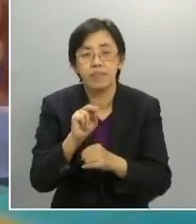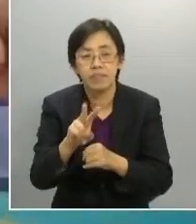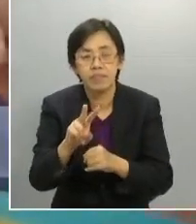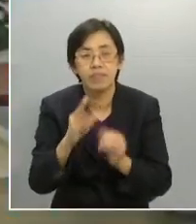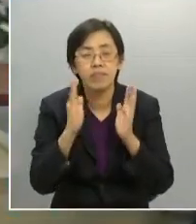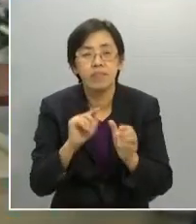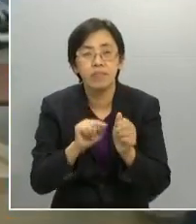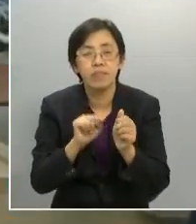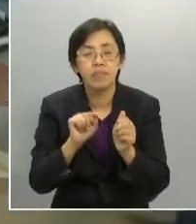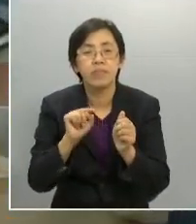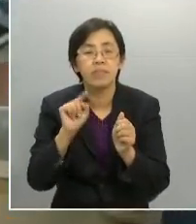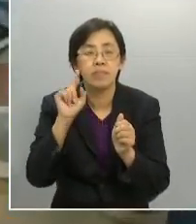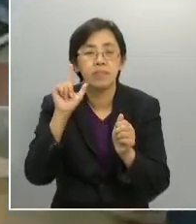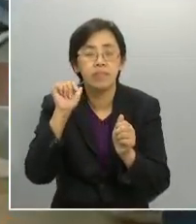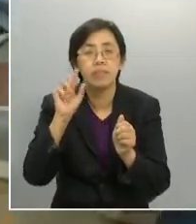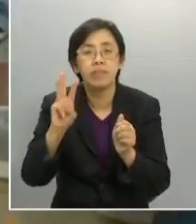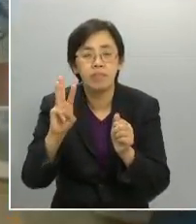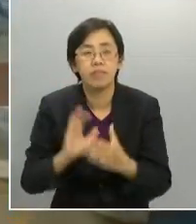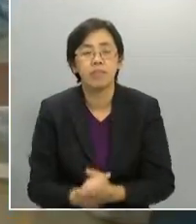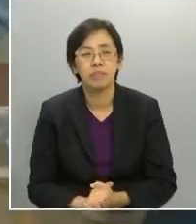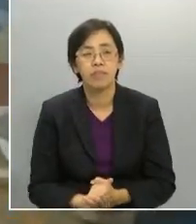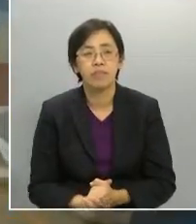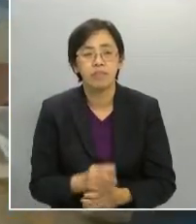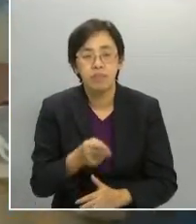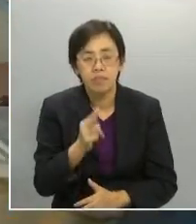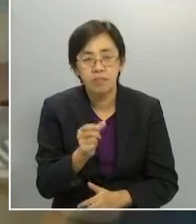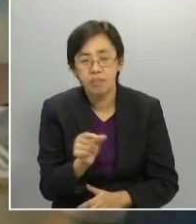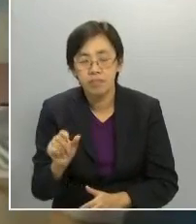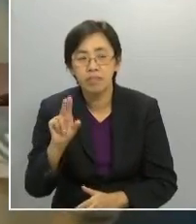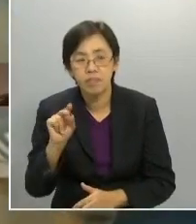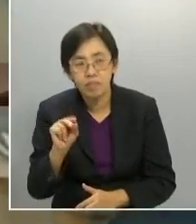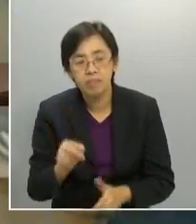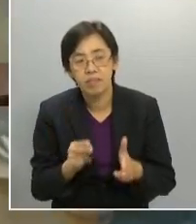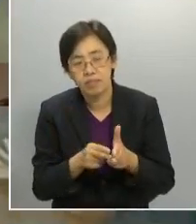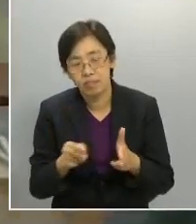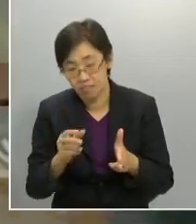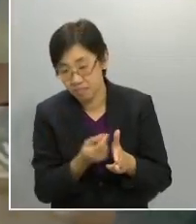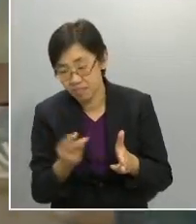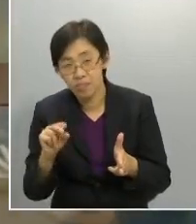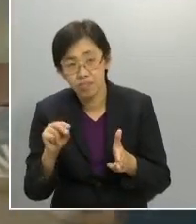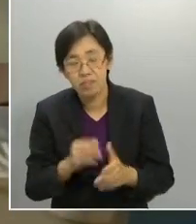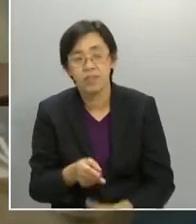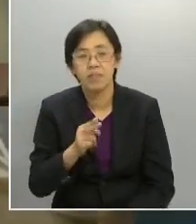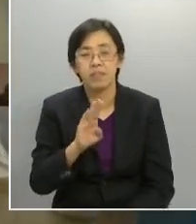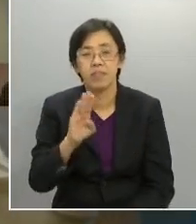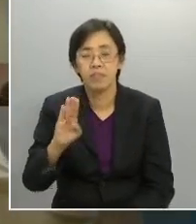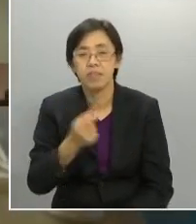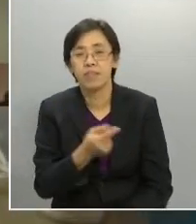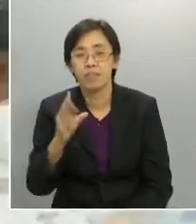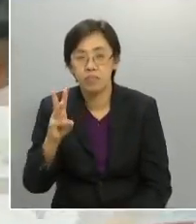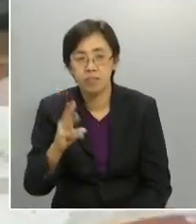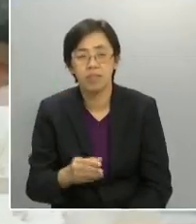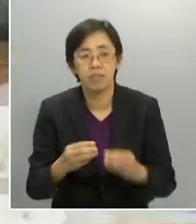างของกลางกระสุนปืนกว่า30นัดลำกล้องปืน30อันปืนบีบีกัน6กระบอกท่อเห